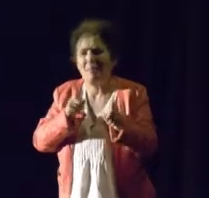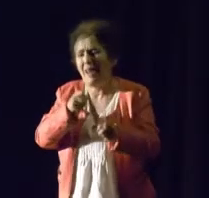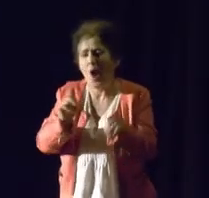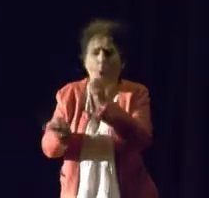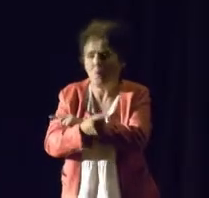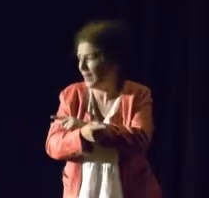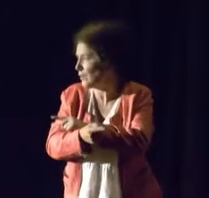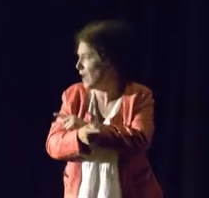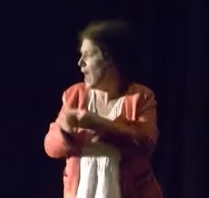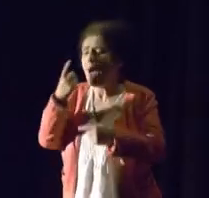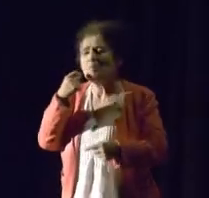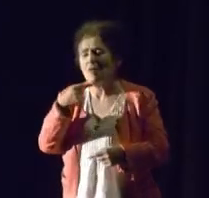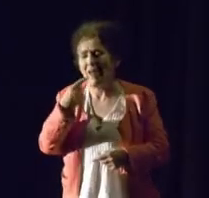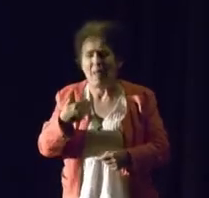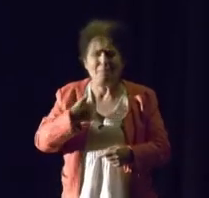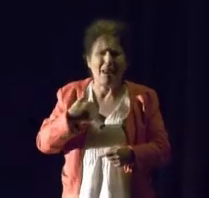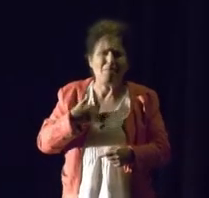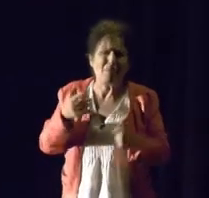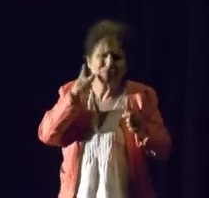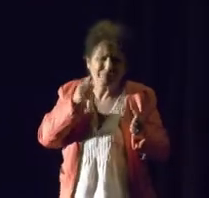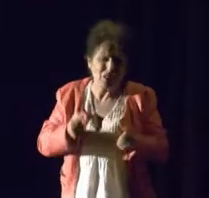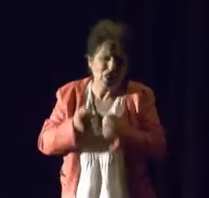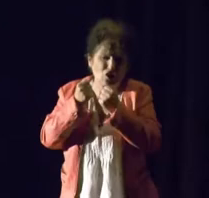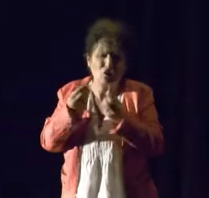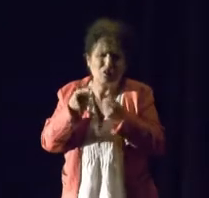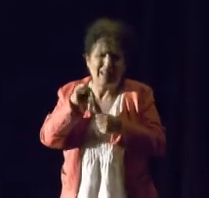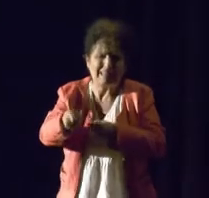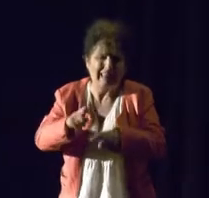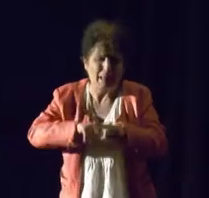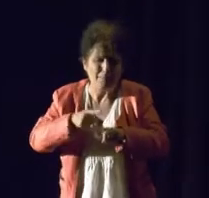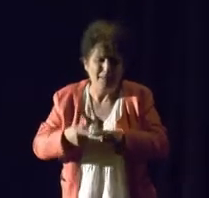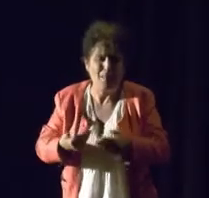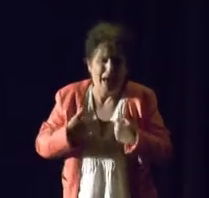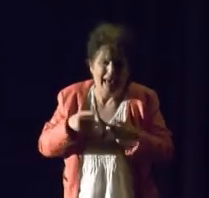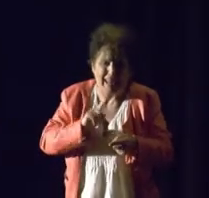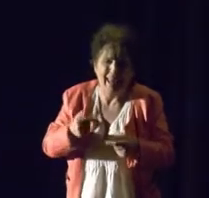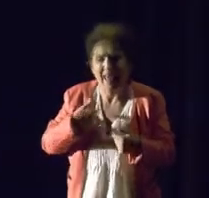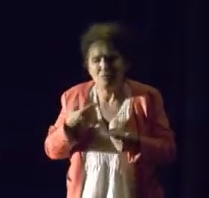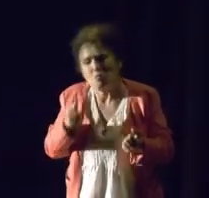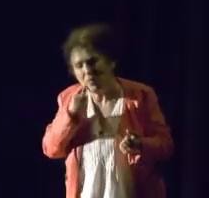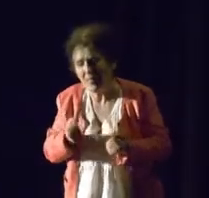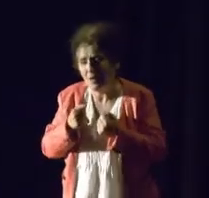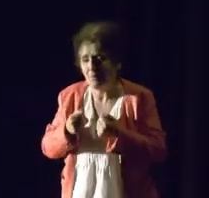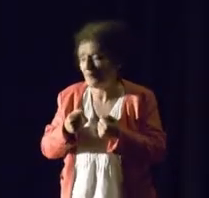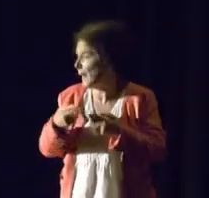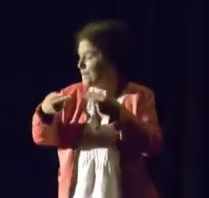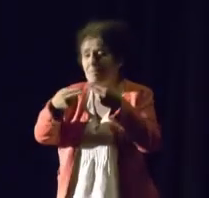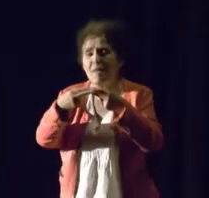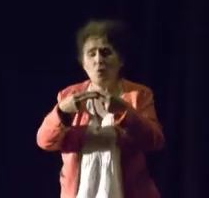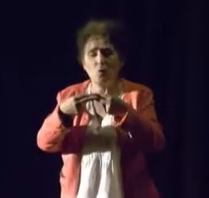тебе, и мажот вика, абе, мене ми е потешко што си бремена отколку што ти е тебе и слично.